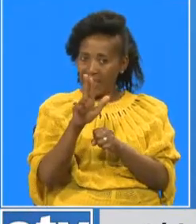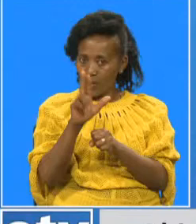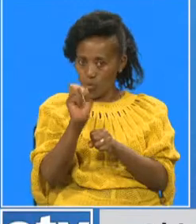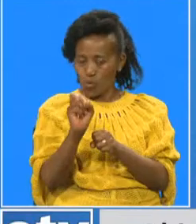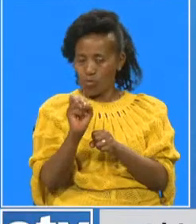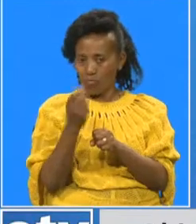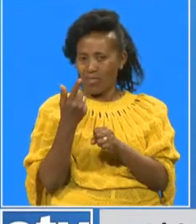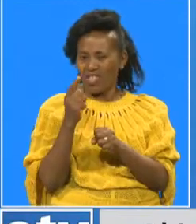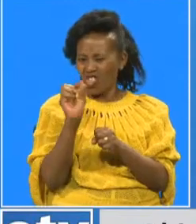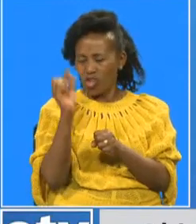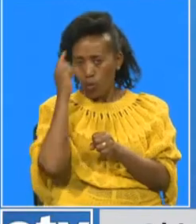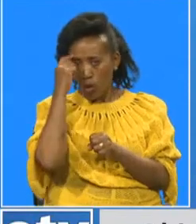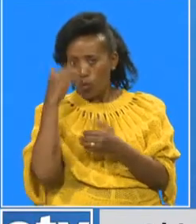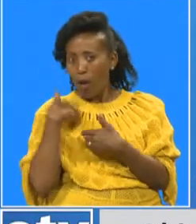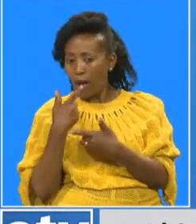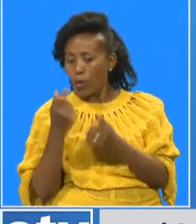ባለው